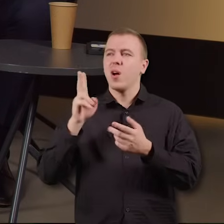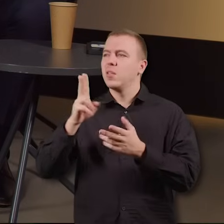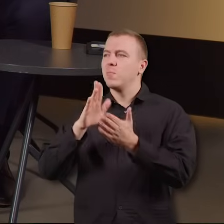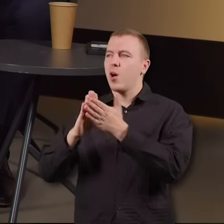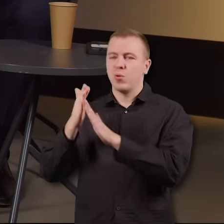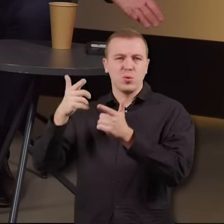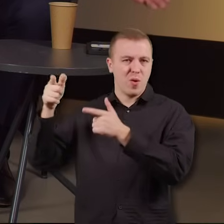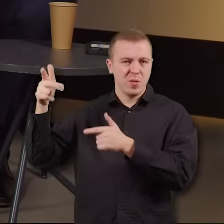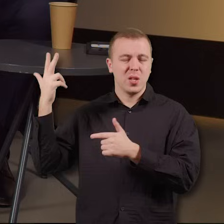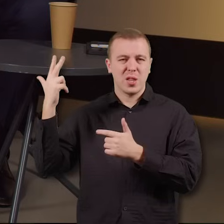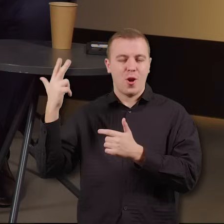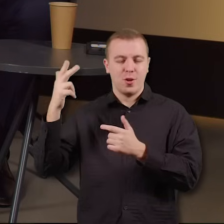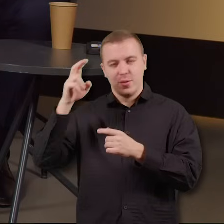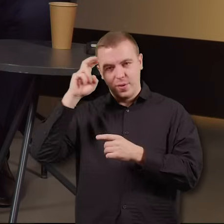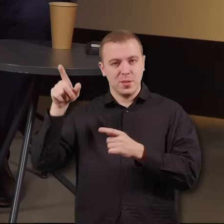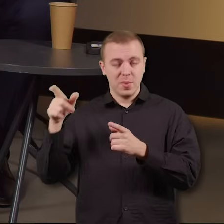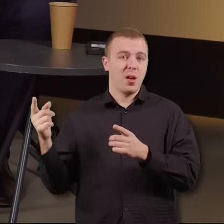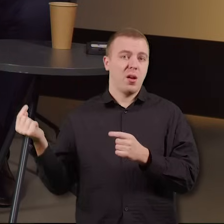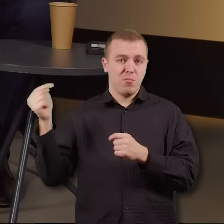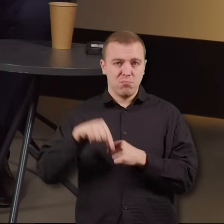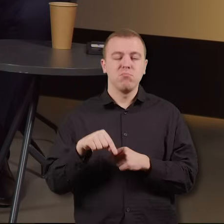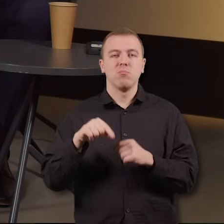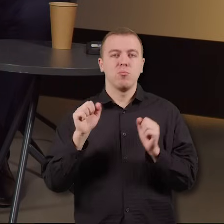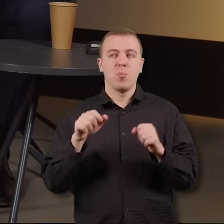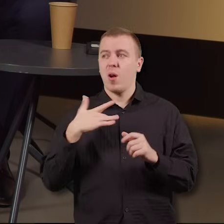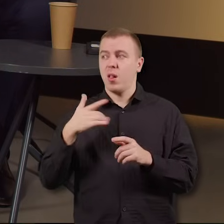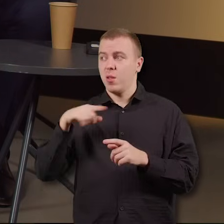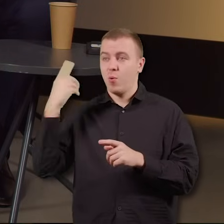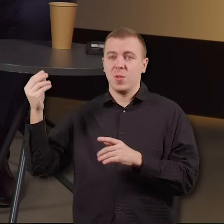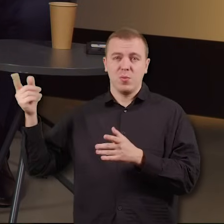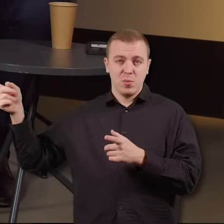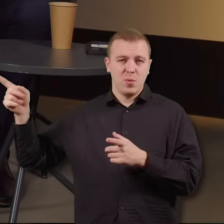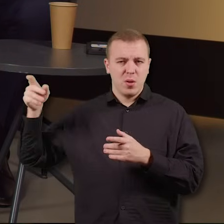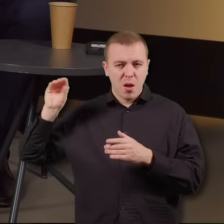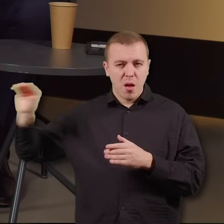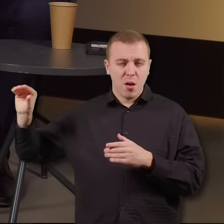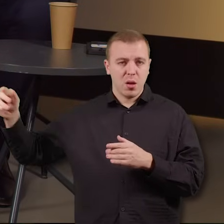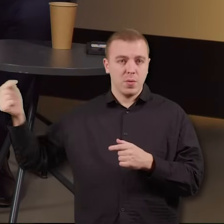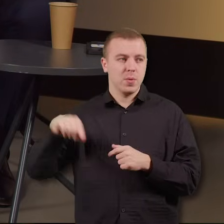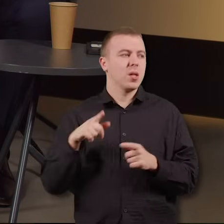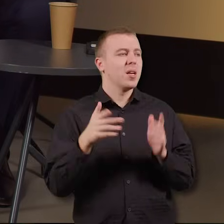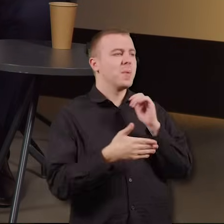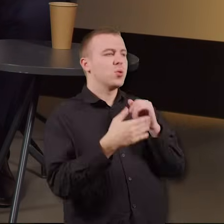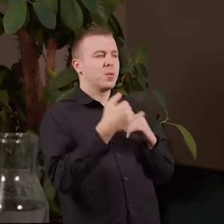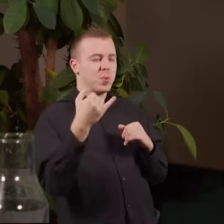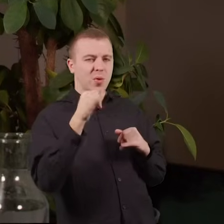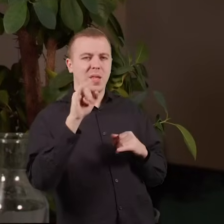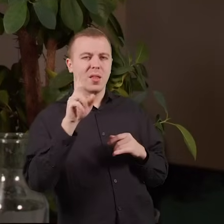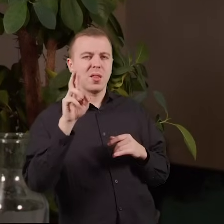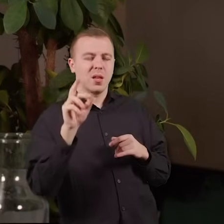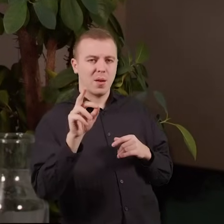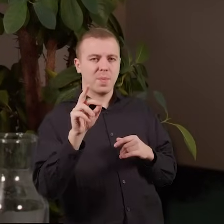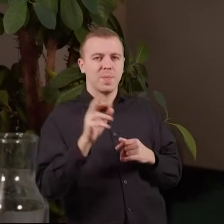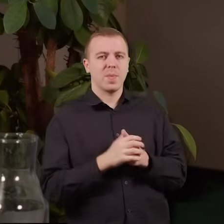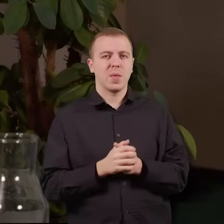žmonės, kurios kita valstybė įdėjo labai daug pinigų, kad išmokytų. Gerai, paskutinė minutė, pas mus, Indrė. Iš to galim laimėti